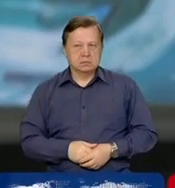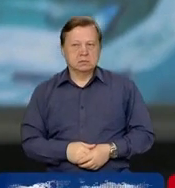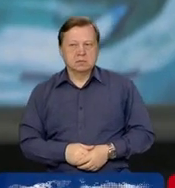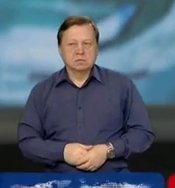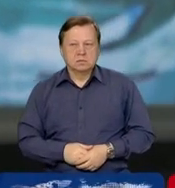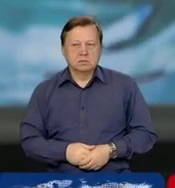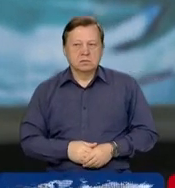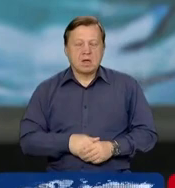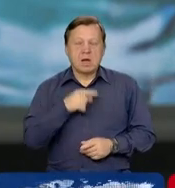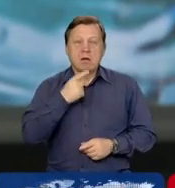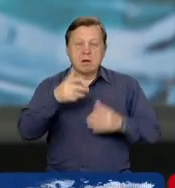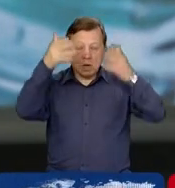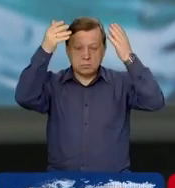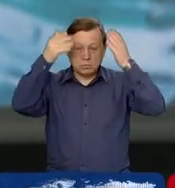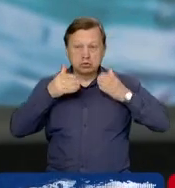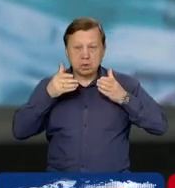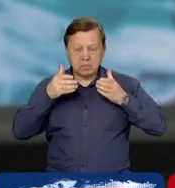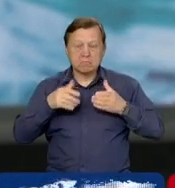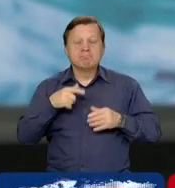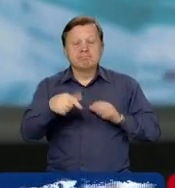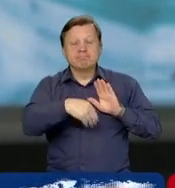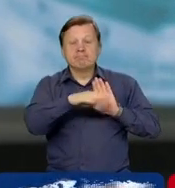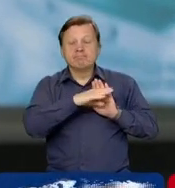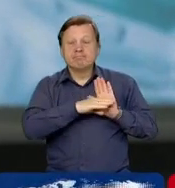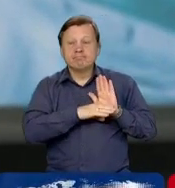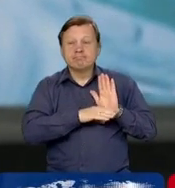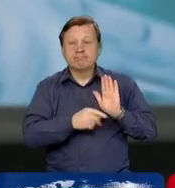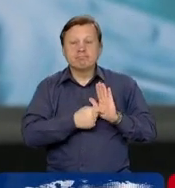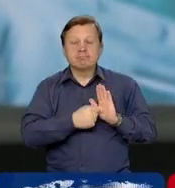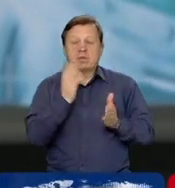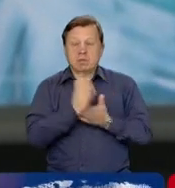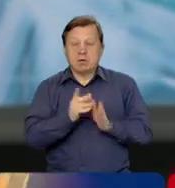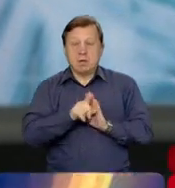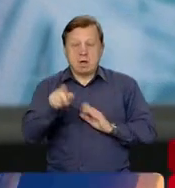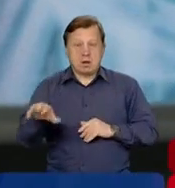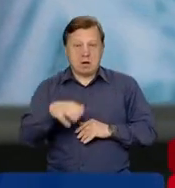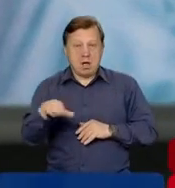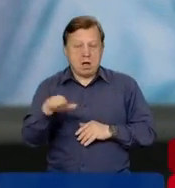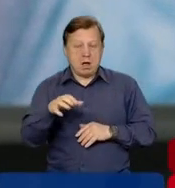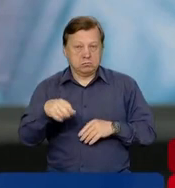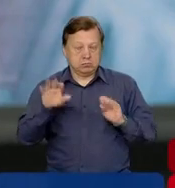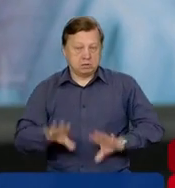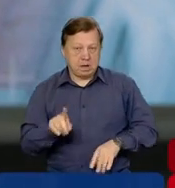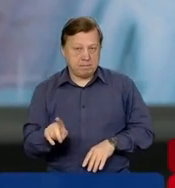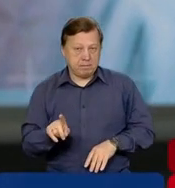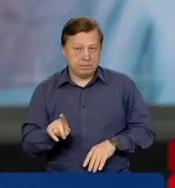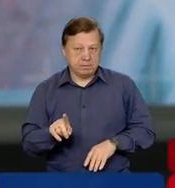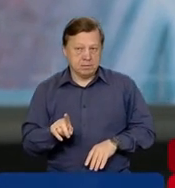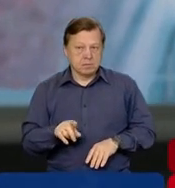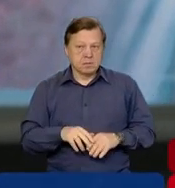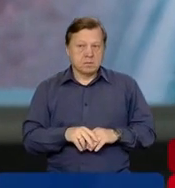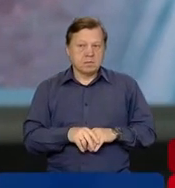Co do przyłbic, to tutaj regulacje dotyczą kasjerów w sklepach chociażby, gdzie